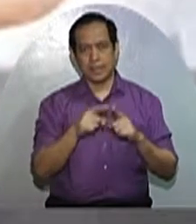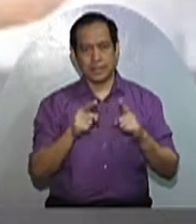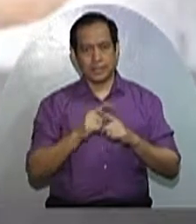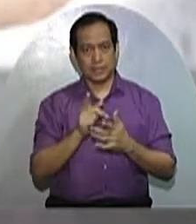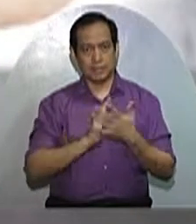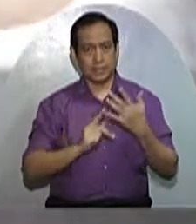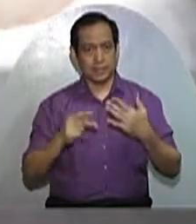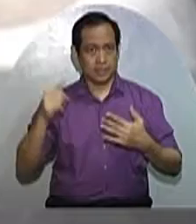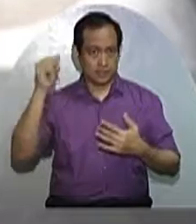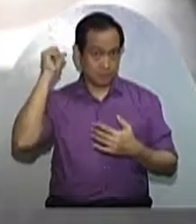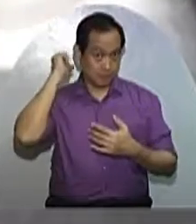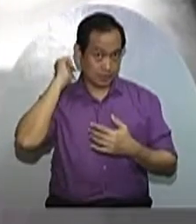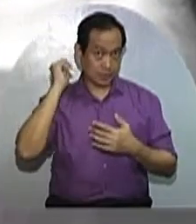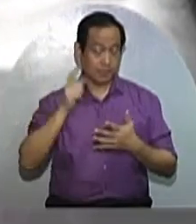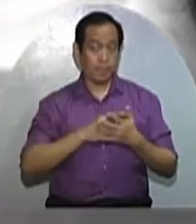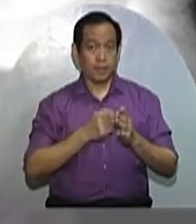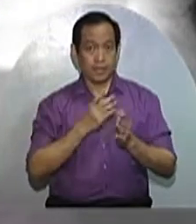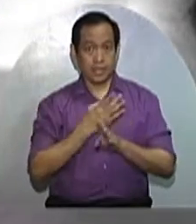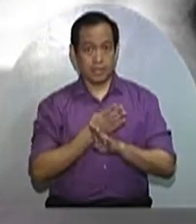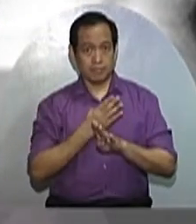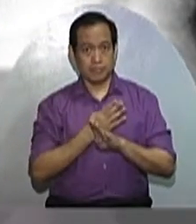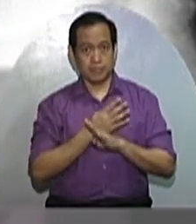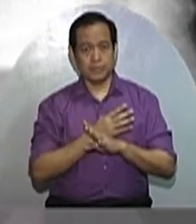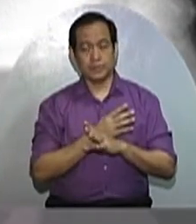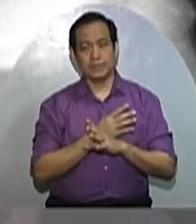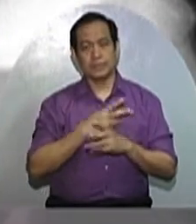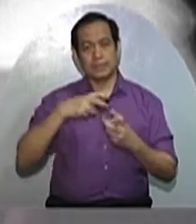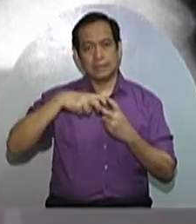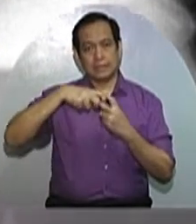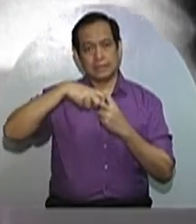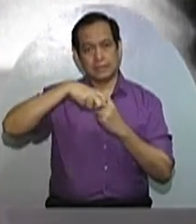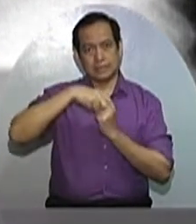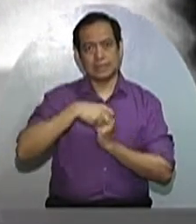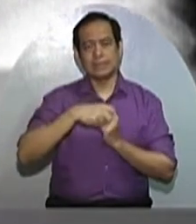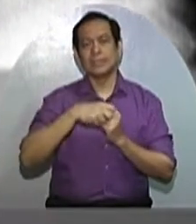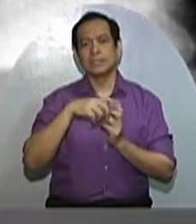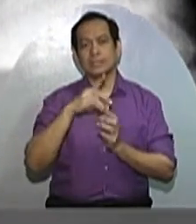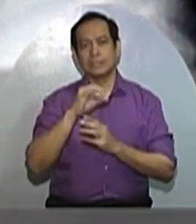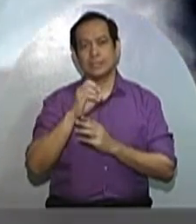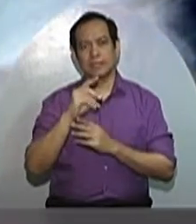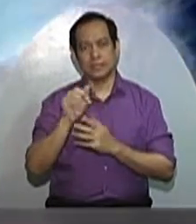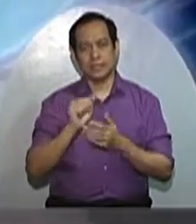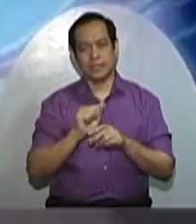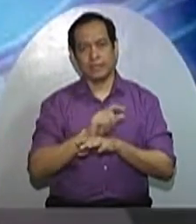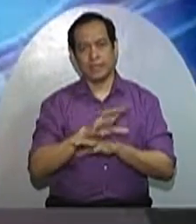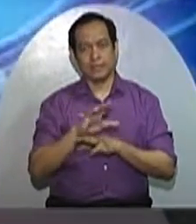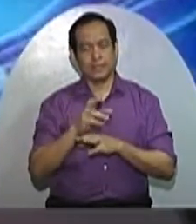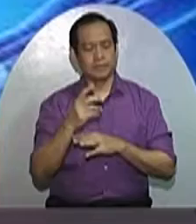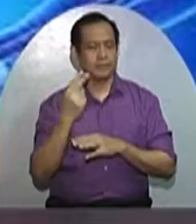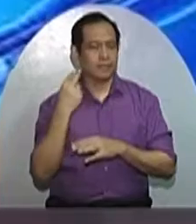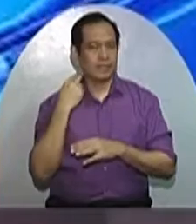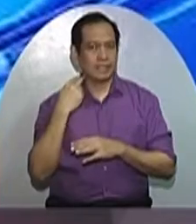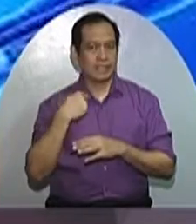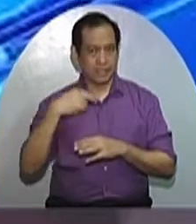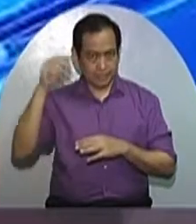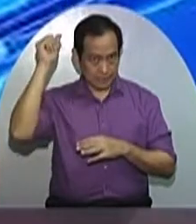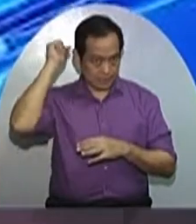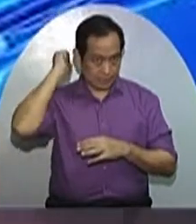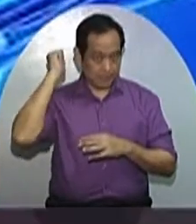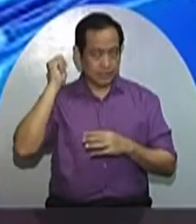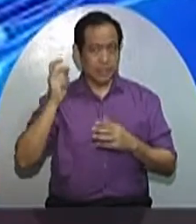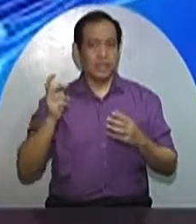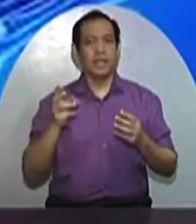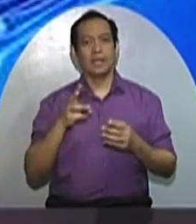ng likod. Ang mga buto ay magdidikit-dikit o bony fusion na makakaapekto sa leeg, likod